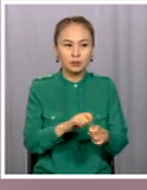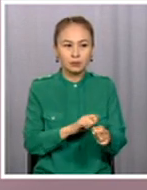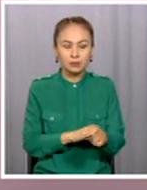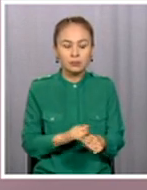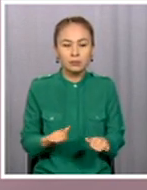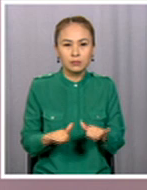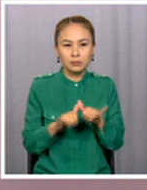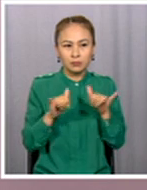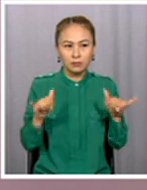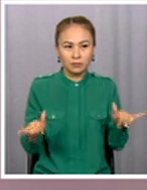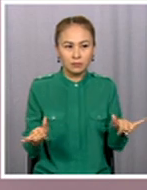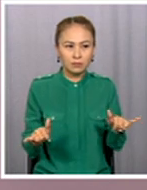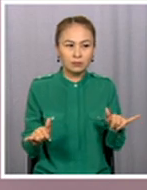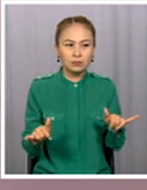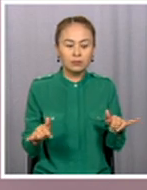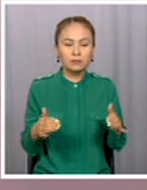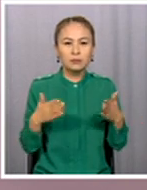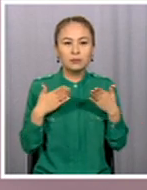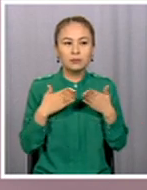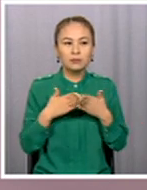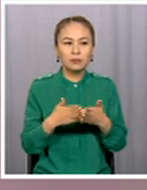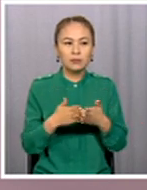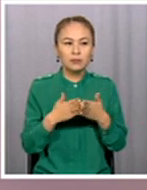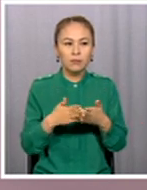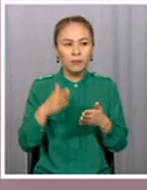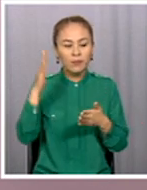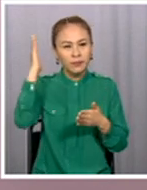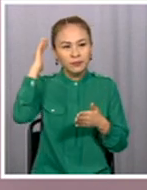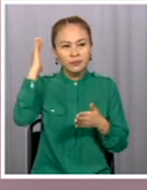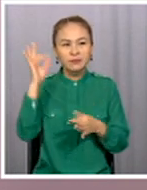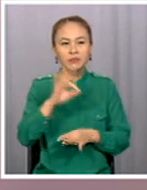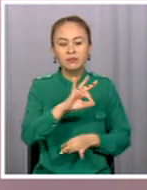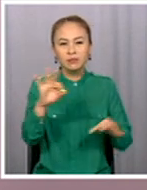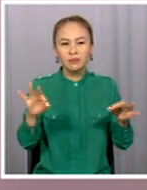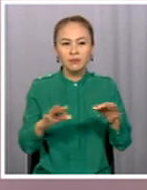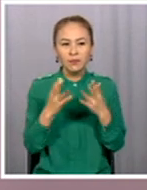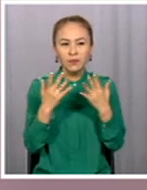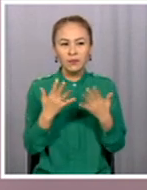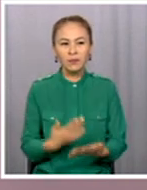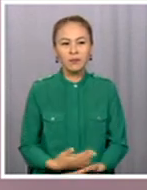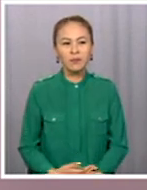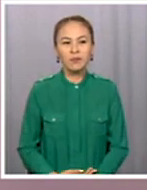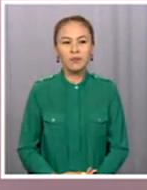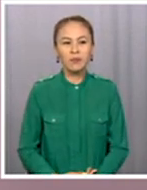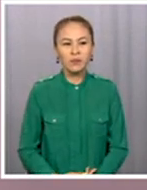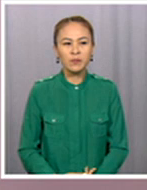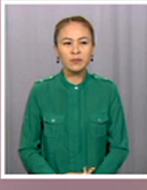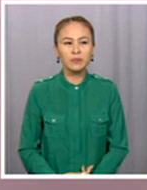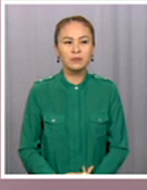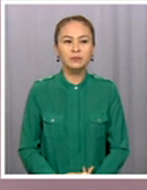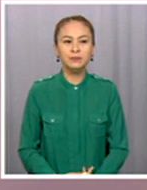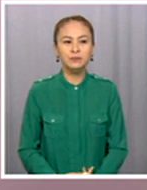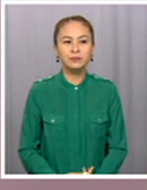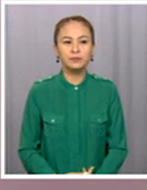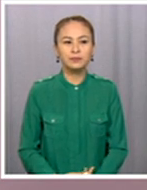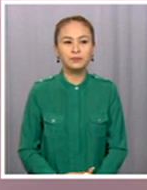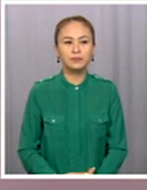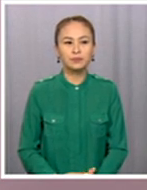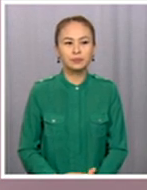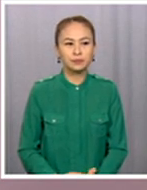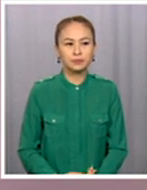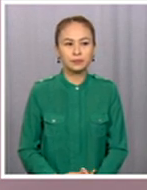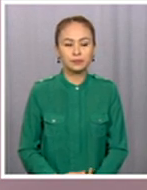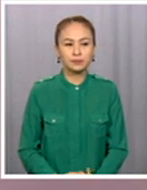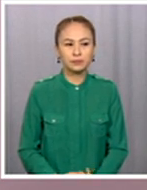1 метрге ұзын екен. Қайық желкенінің периметрін табыңдар. Олай болса, балалар, периметрін